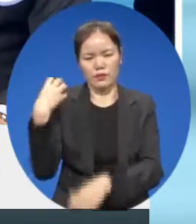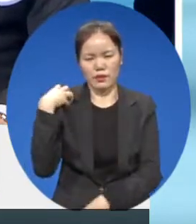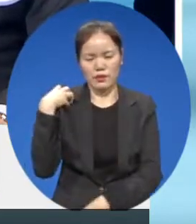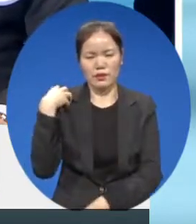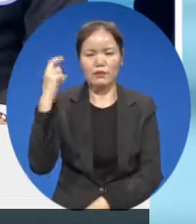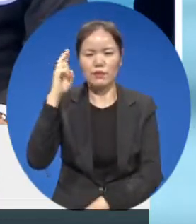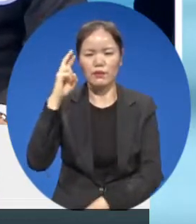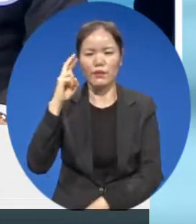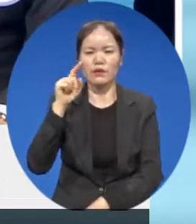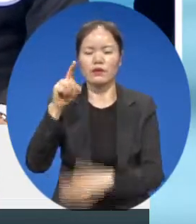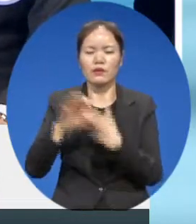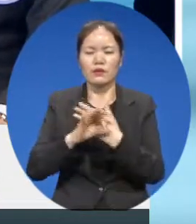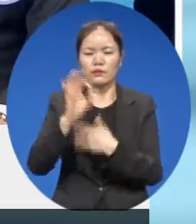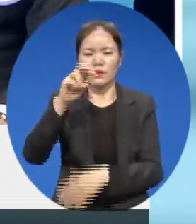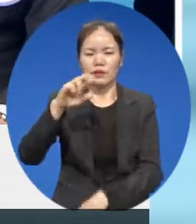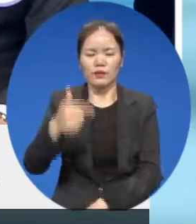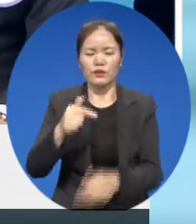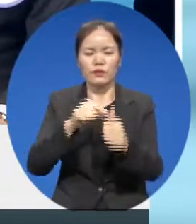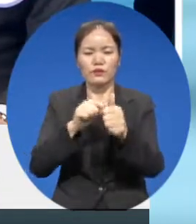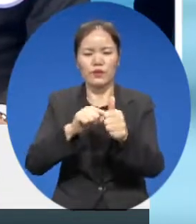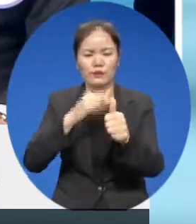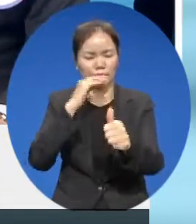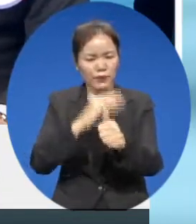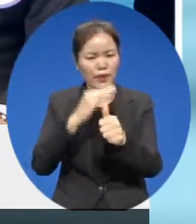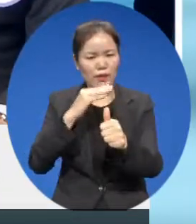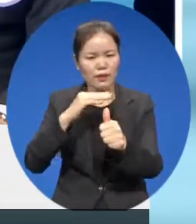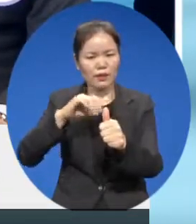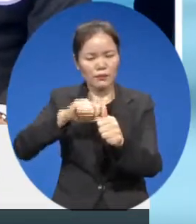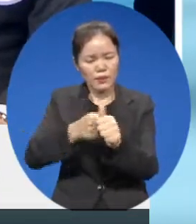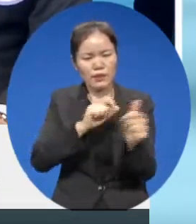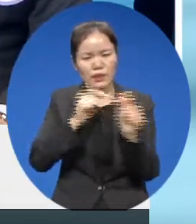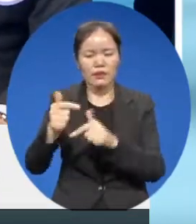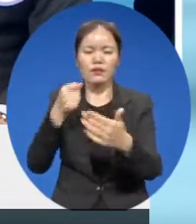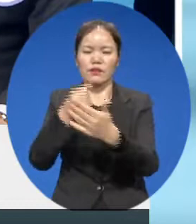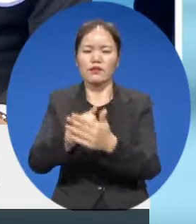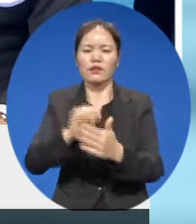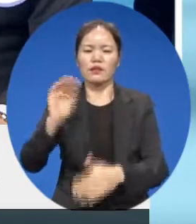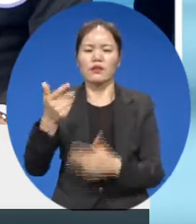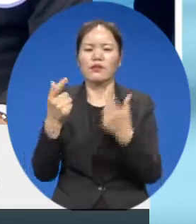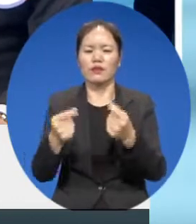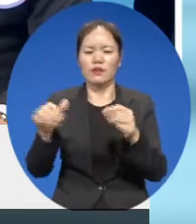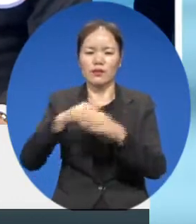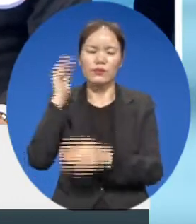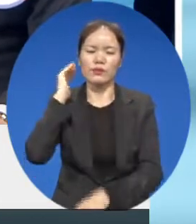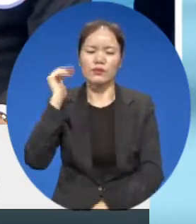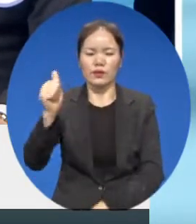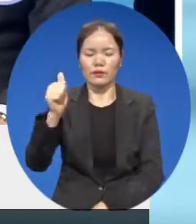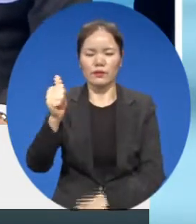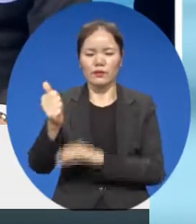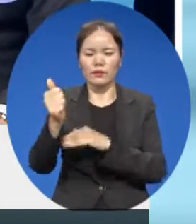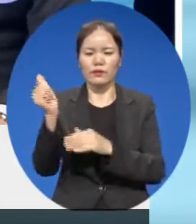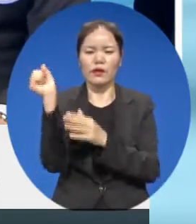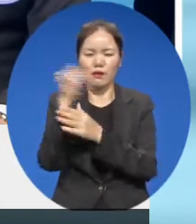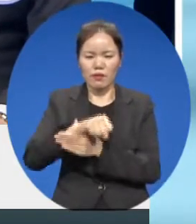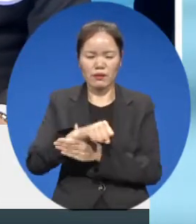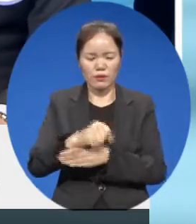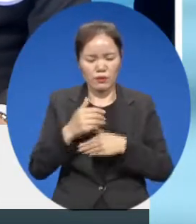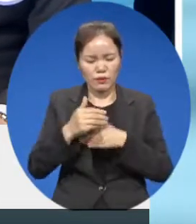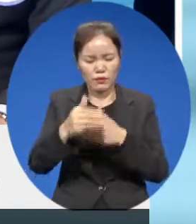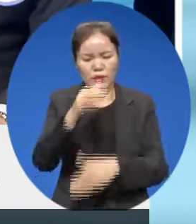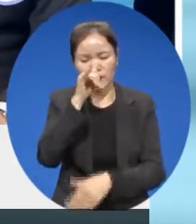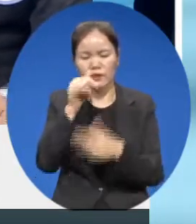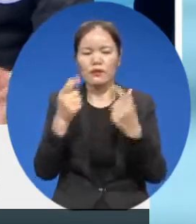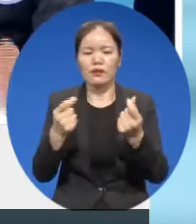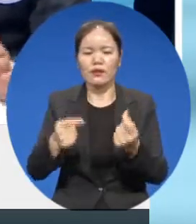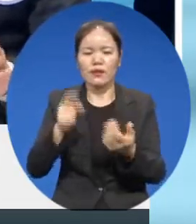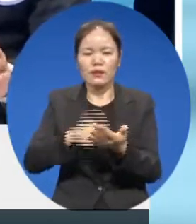총재에게 해임이 나면 g 이상의 중징계를 의견 하게 될 것 같습니다 문재인 대통령의 제가 도 예정된 수순으로 보이고요 일단 급한 불을